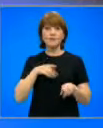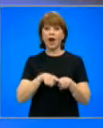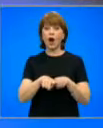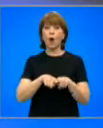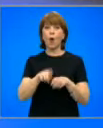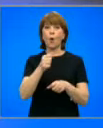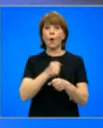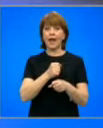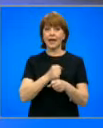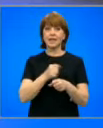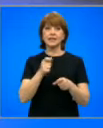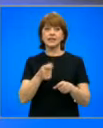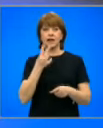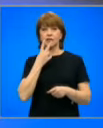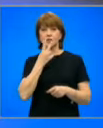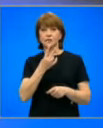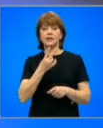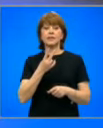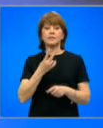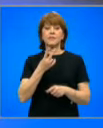с последната информация. Добър вечер, Ники.